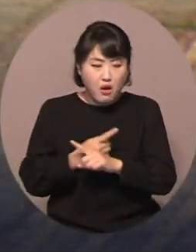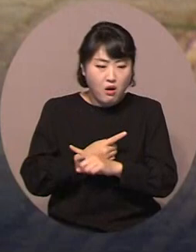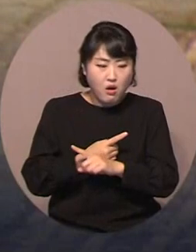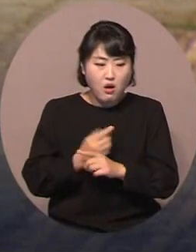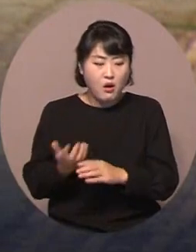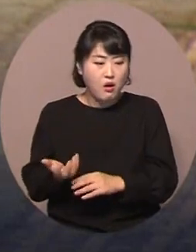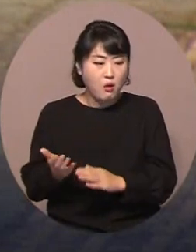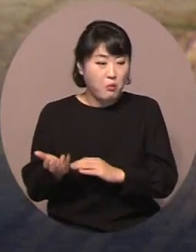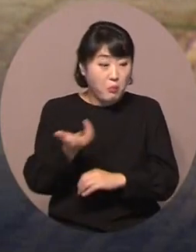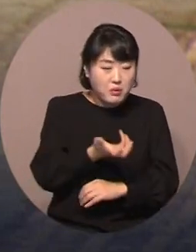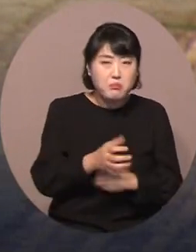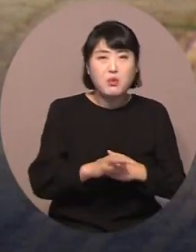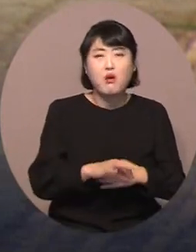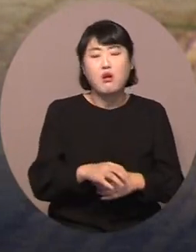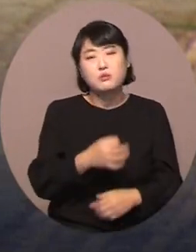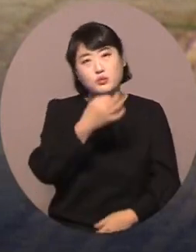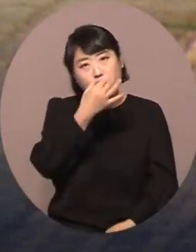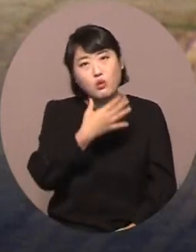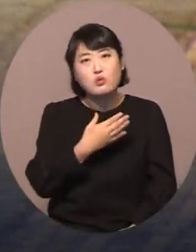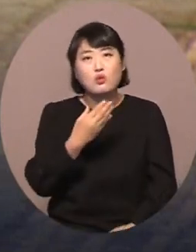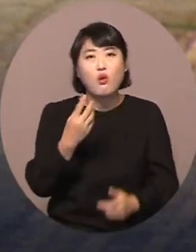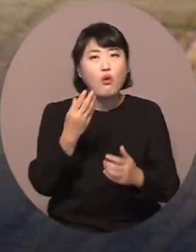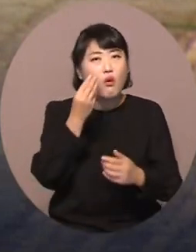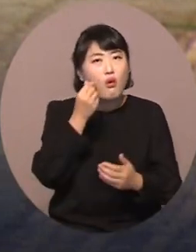친구 좀 사귀었다 싶으면 가야 되고